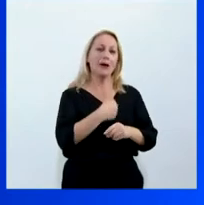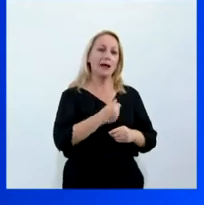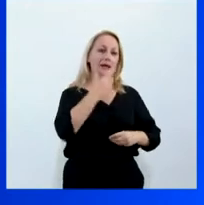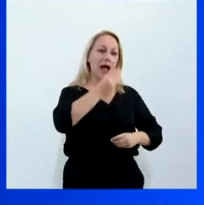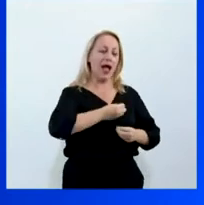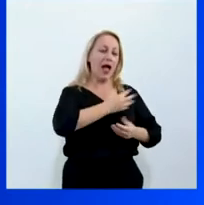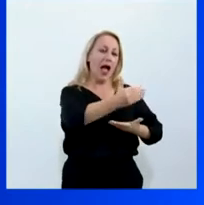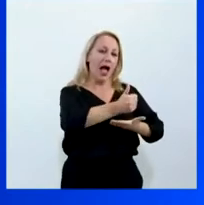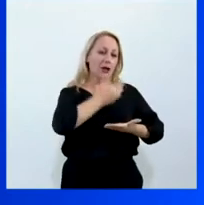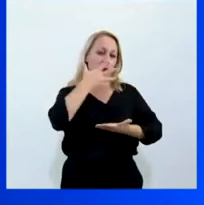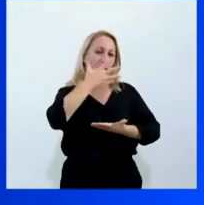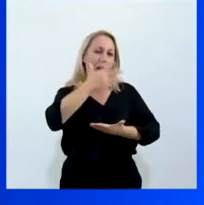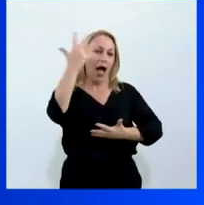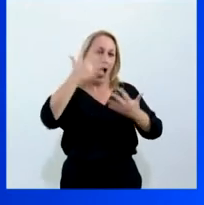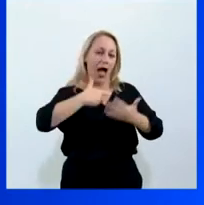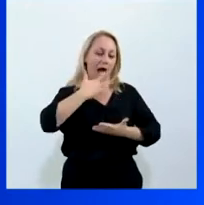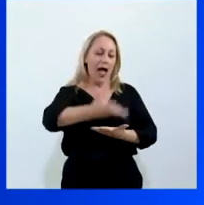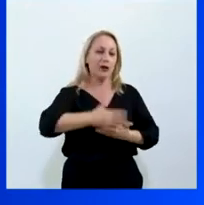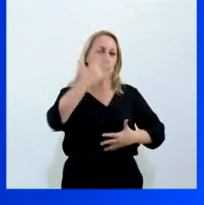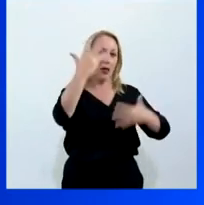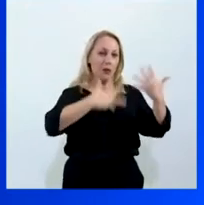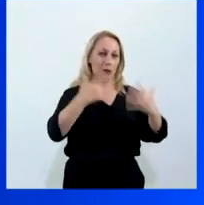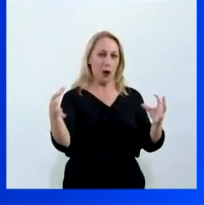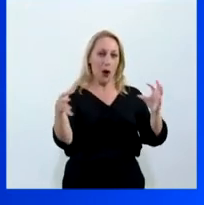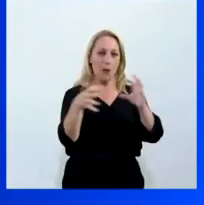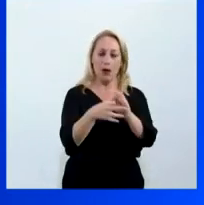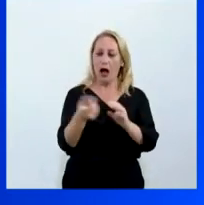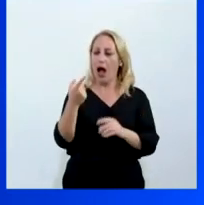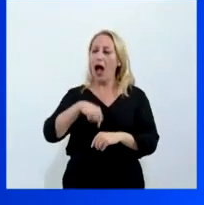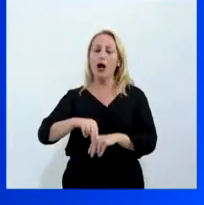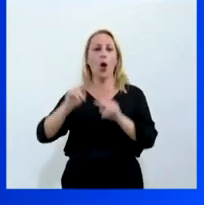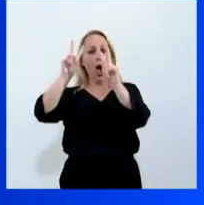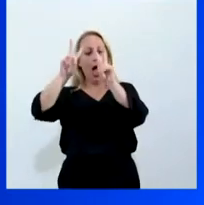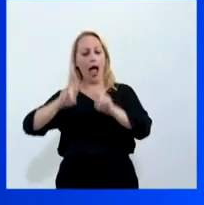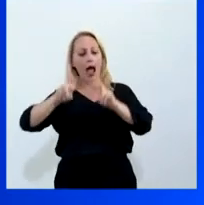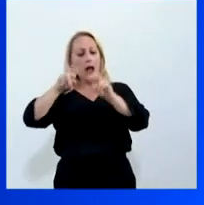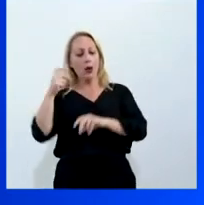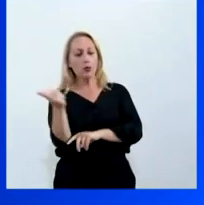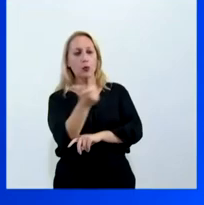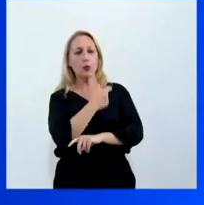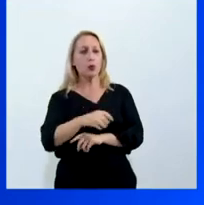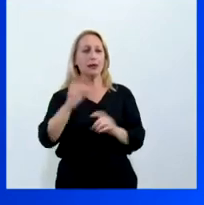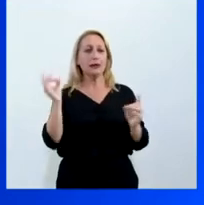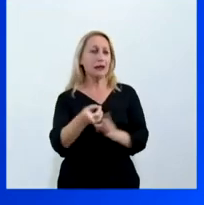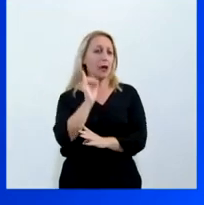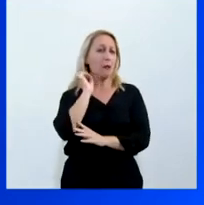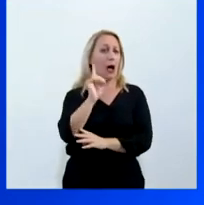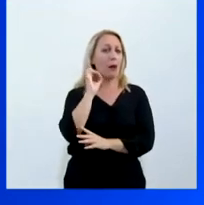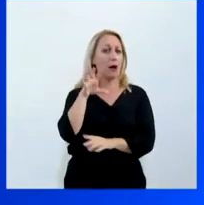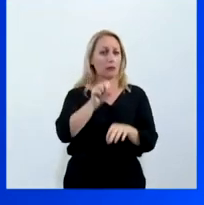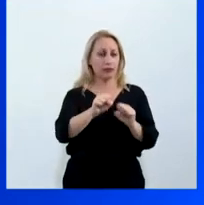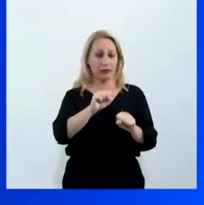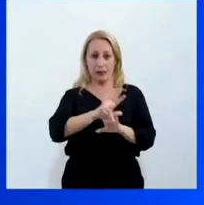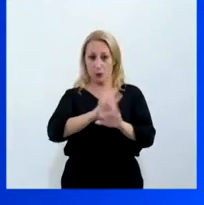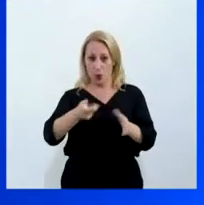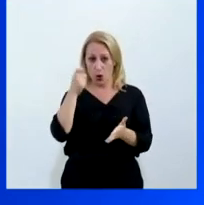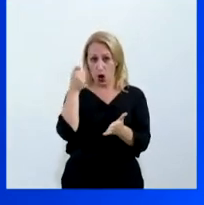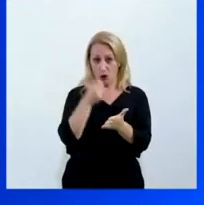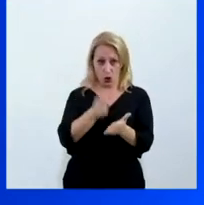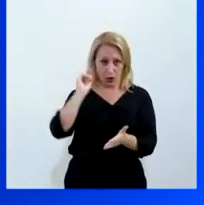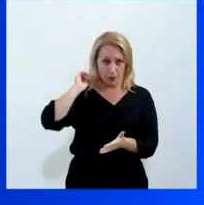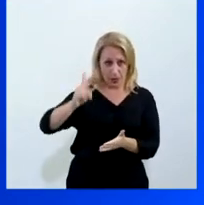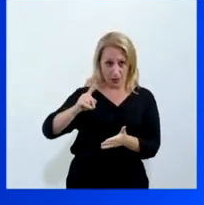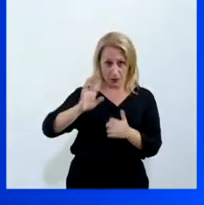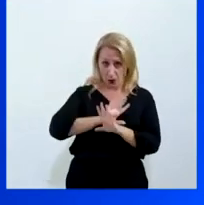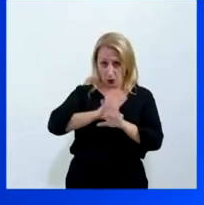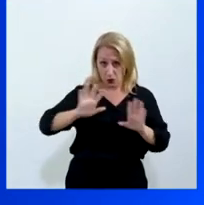στοχευμένους ελέγχους, στους εντοπισμούς της παραβατικότητας. Και ξέρετε, η παραβατικότητα δεν είναι μόνο η φορολογική παραβατικότητα. Θα έχουμε